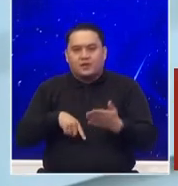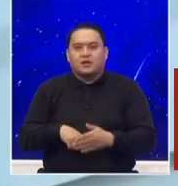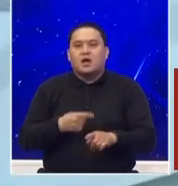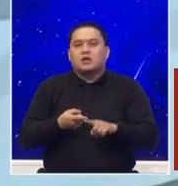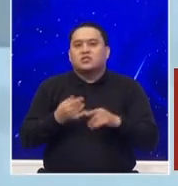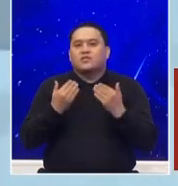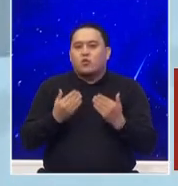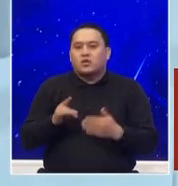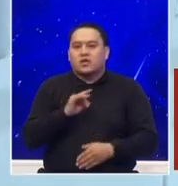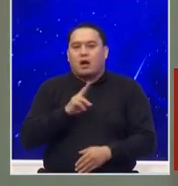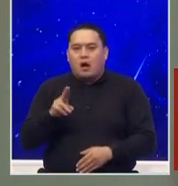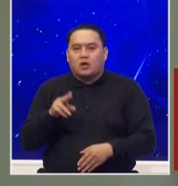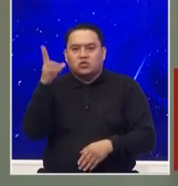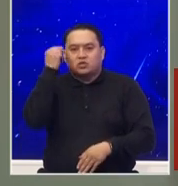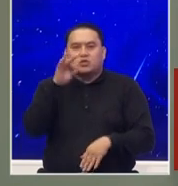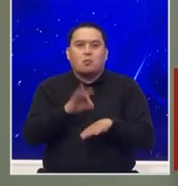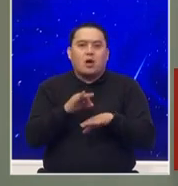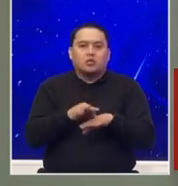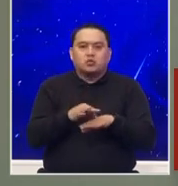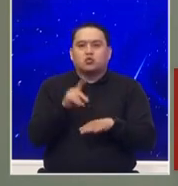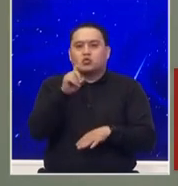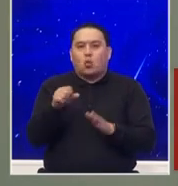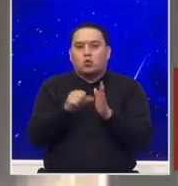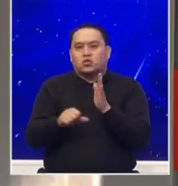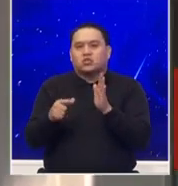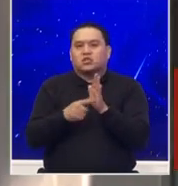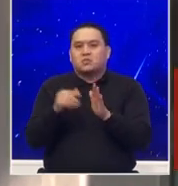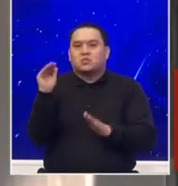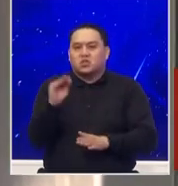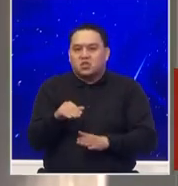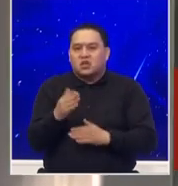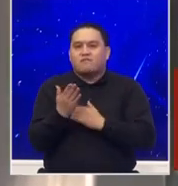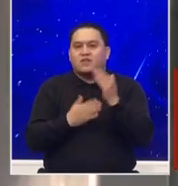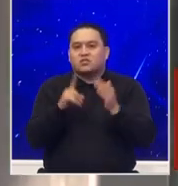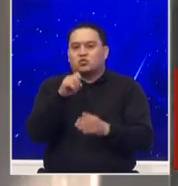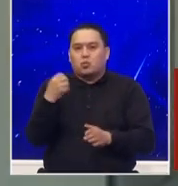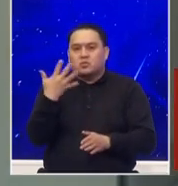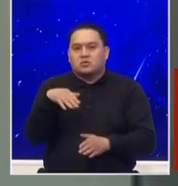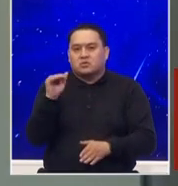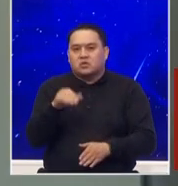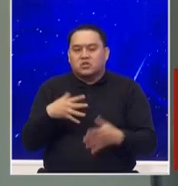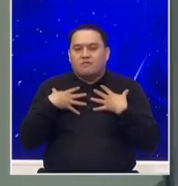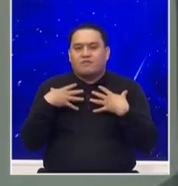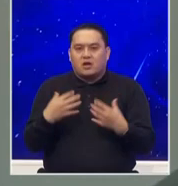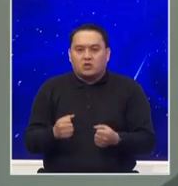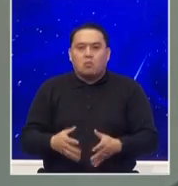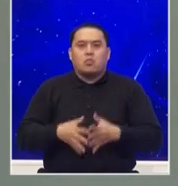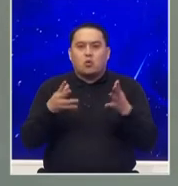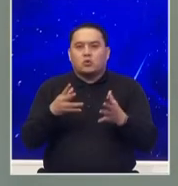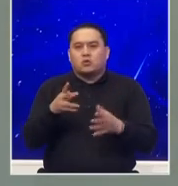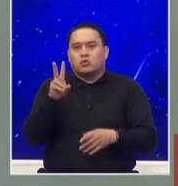эксперт. Всего по республике число заболевших превысило 167 тысяч, свыше 150 тысяч выздоровели и более